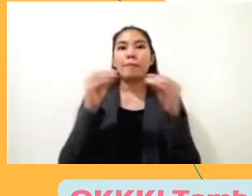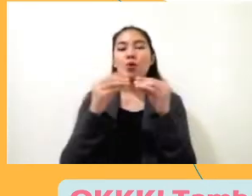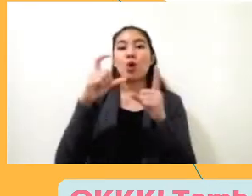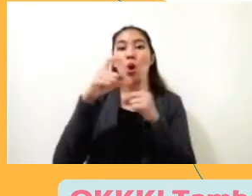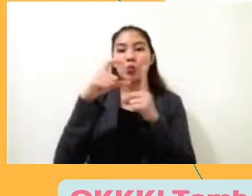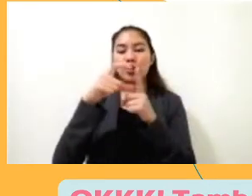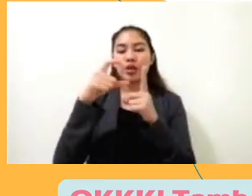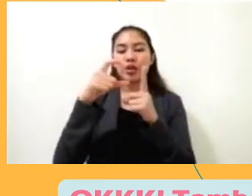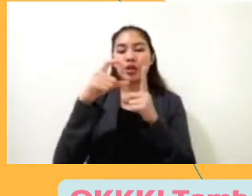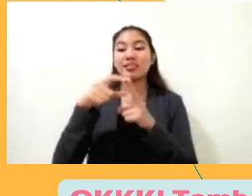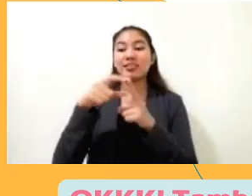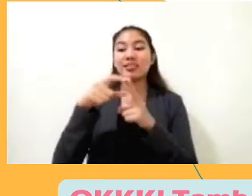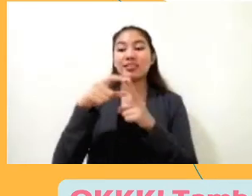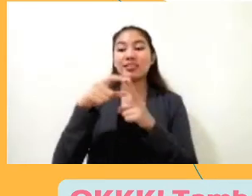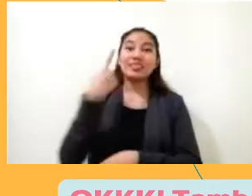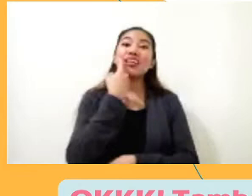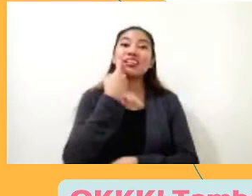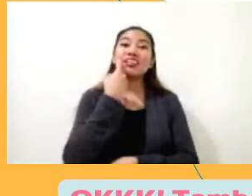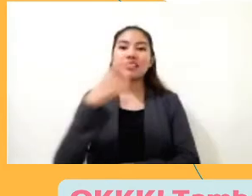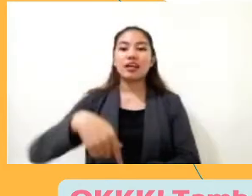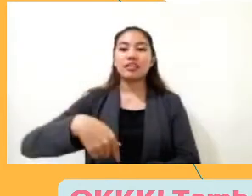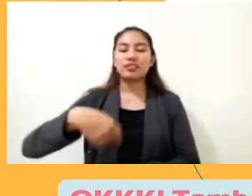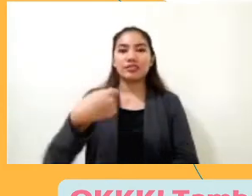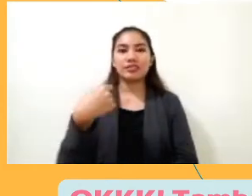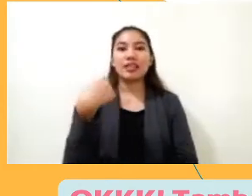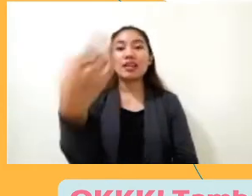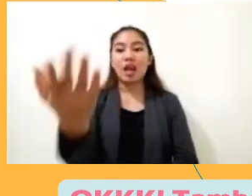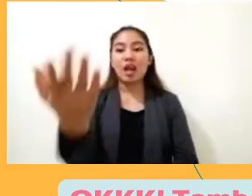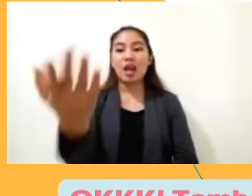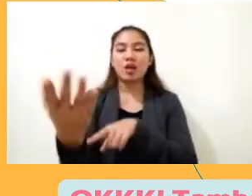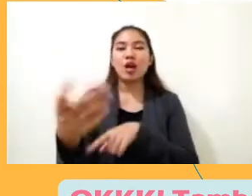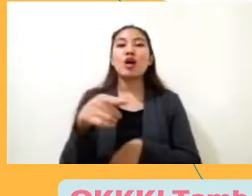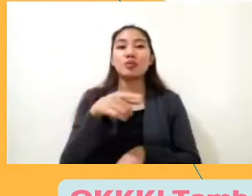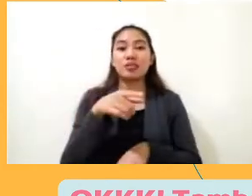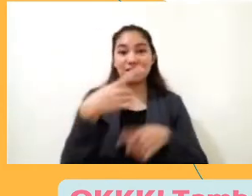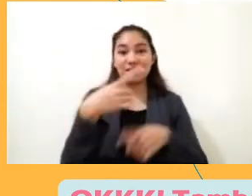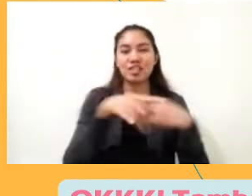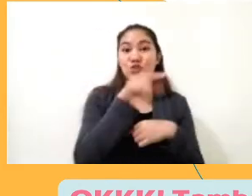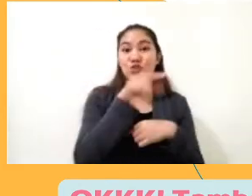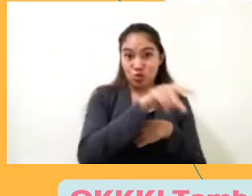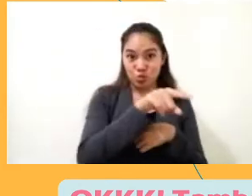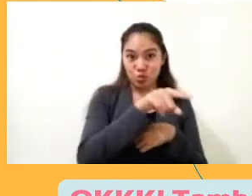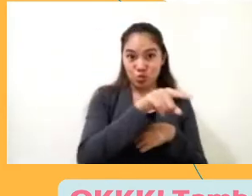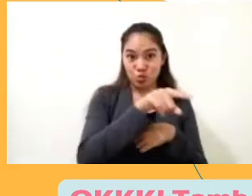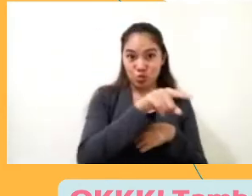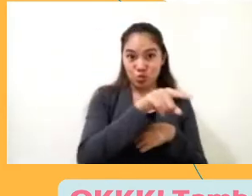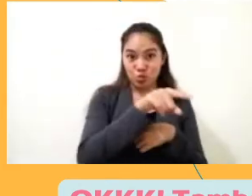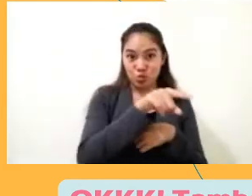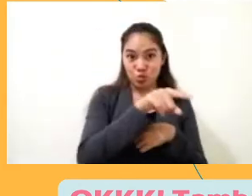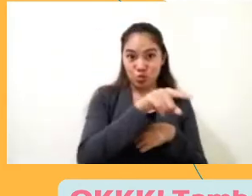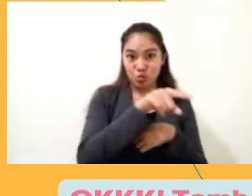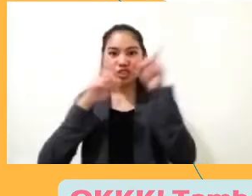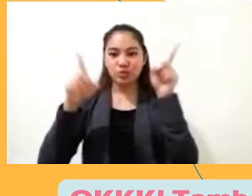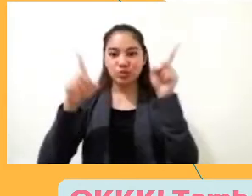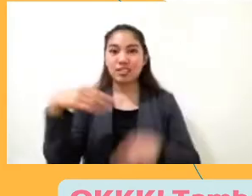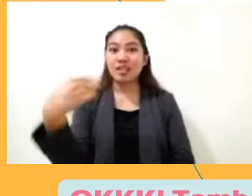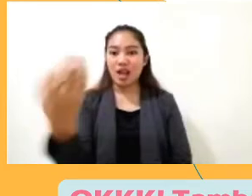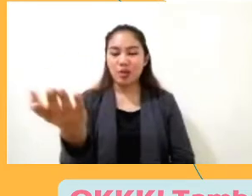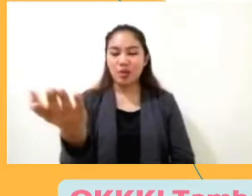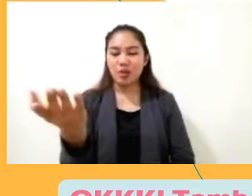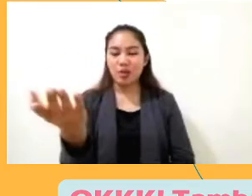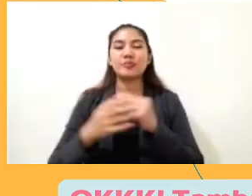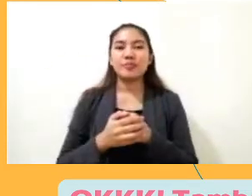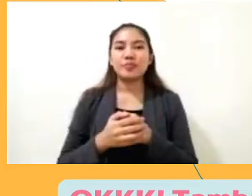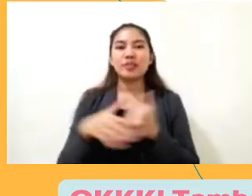Ano pa pwede mas sabihin doon? Ikaw ay maganda. Okay? Or, ikaw